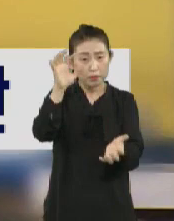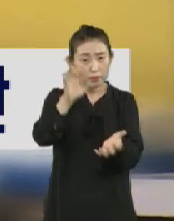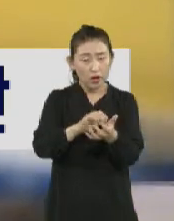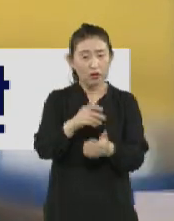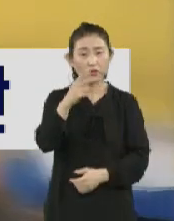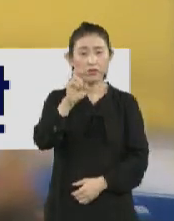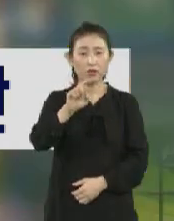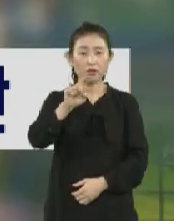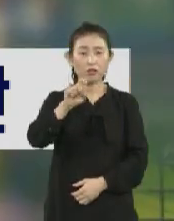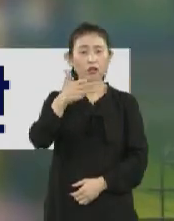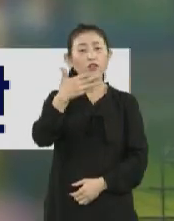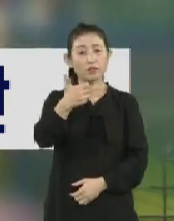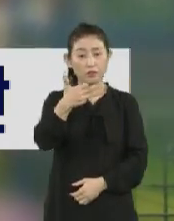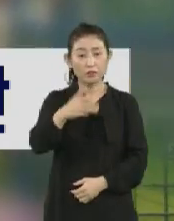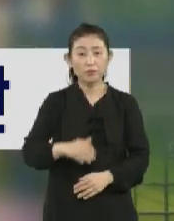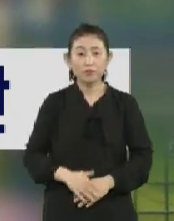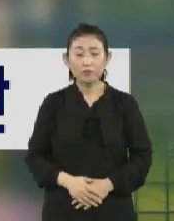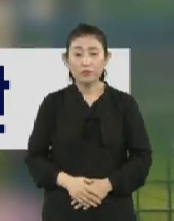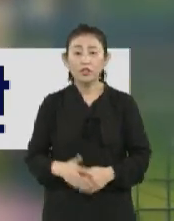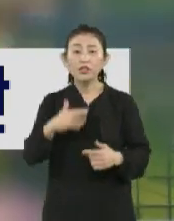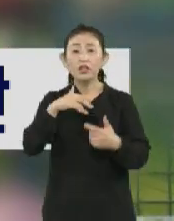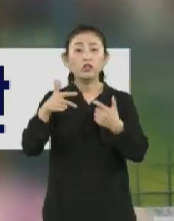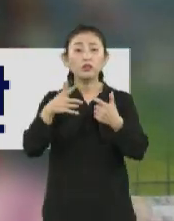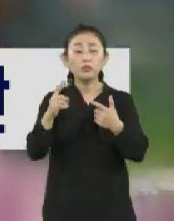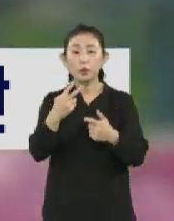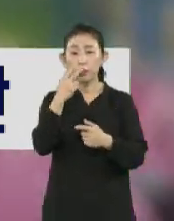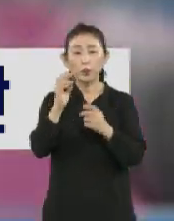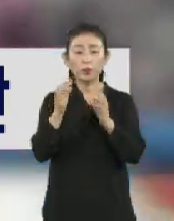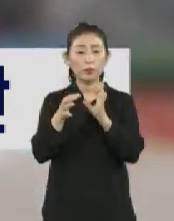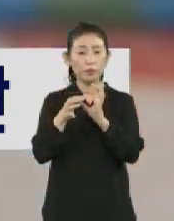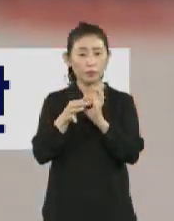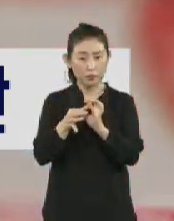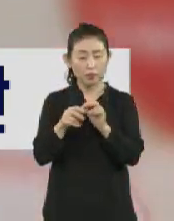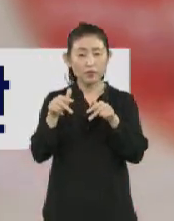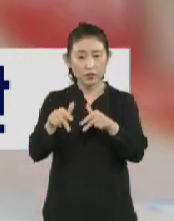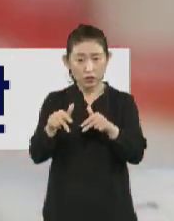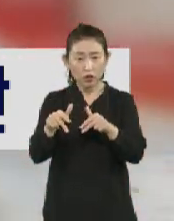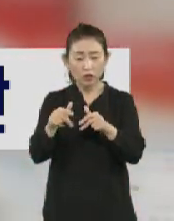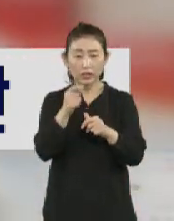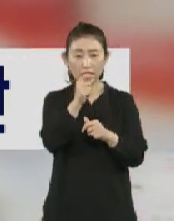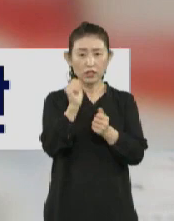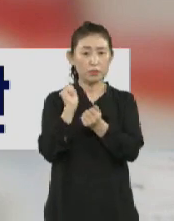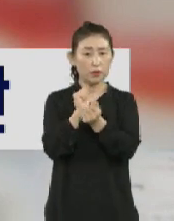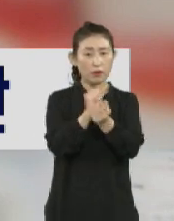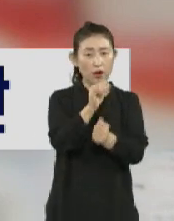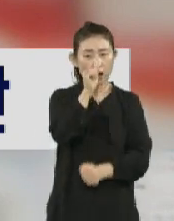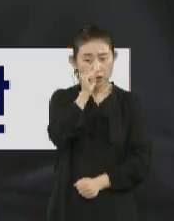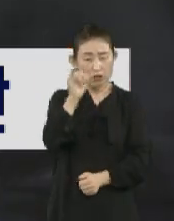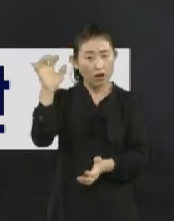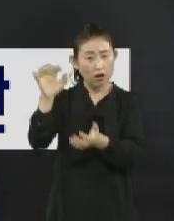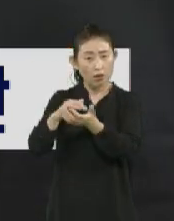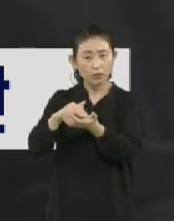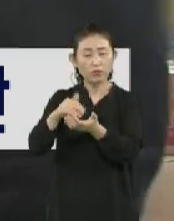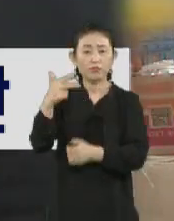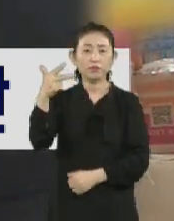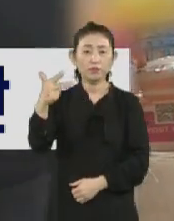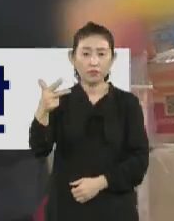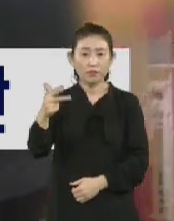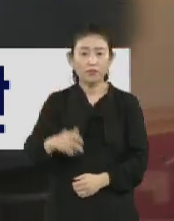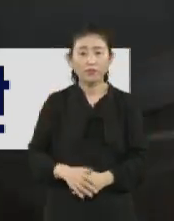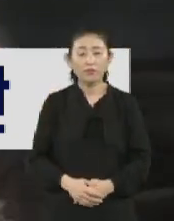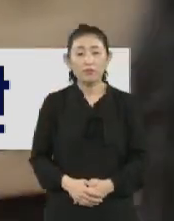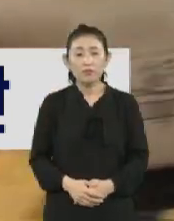모두 18명으로 나타났고 60대 보험사 직원을 매개로 한 택시기사 감염도 이어져 누적 확진자가